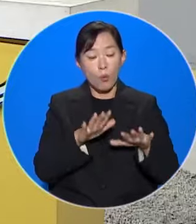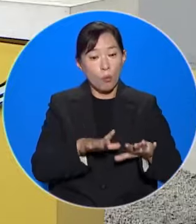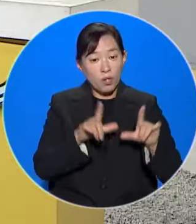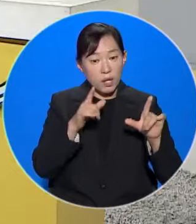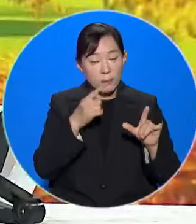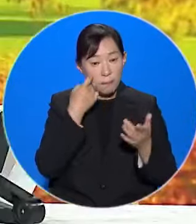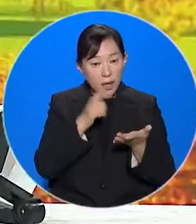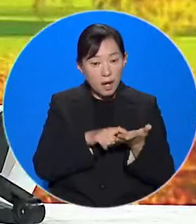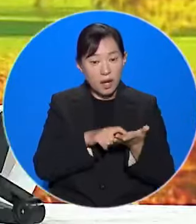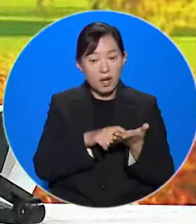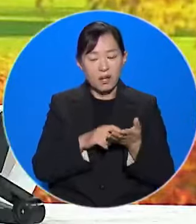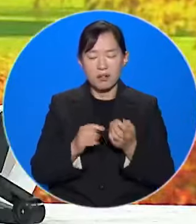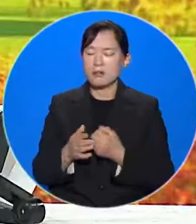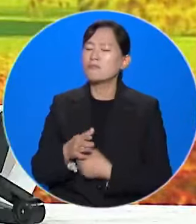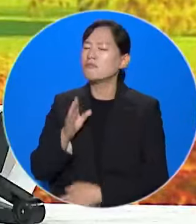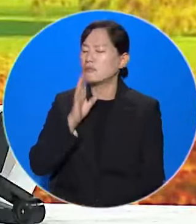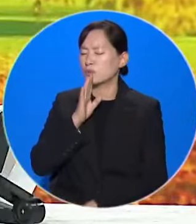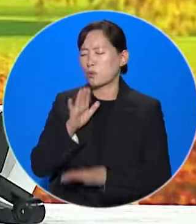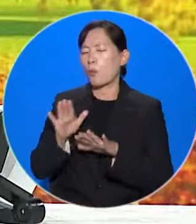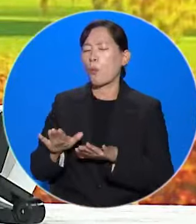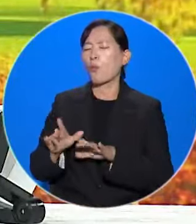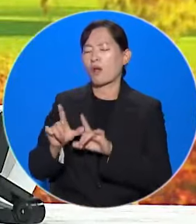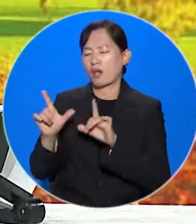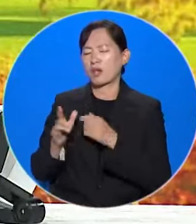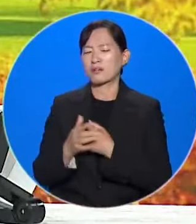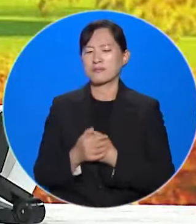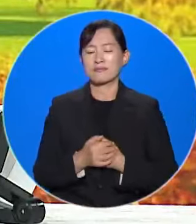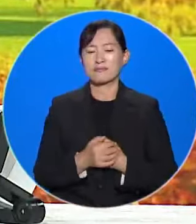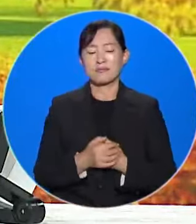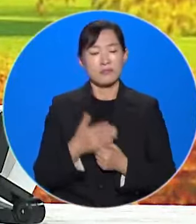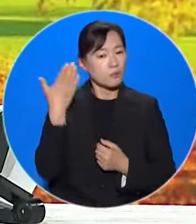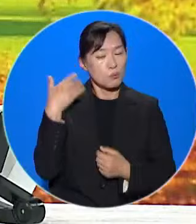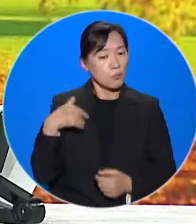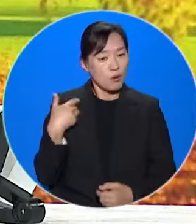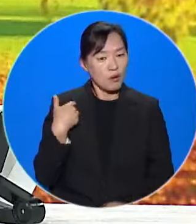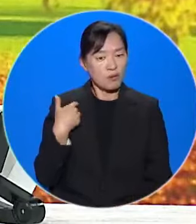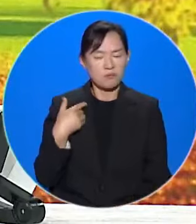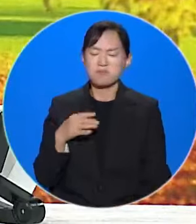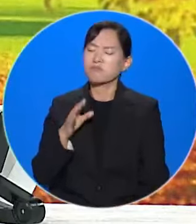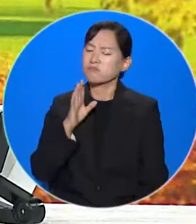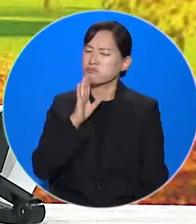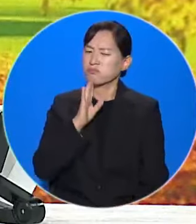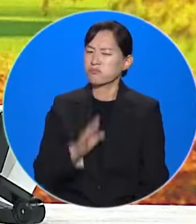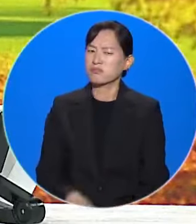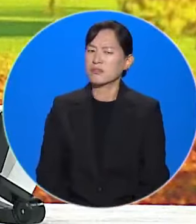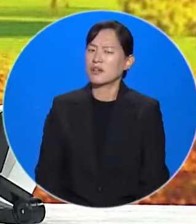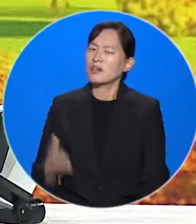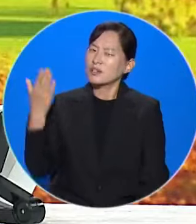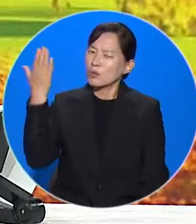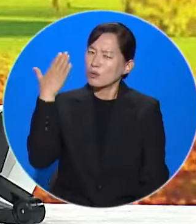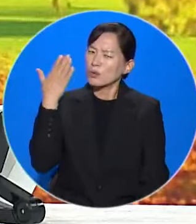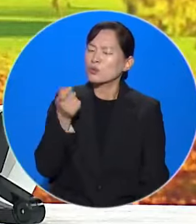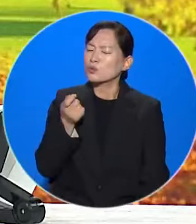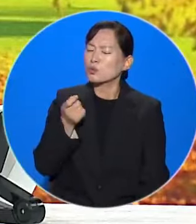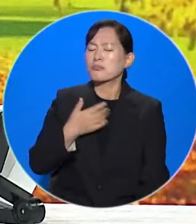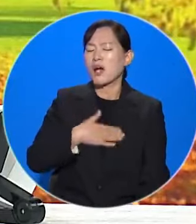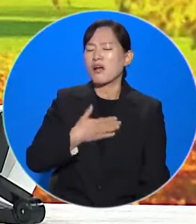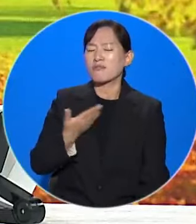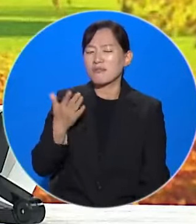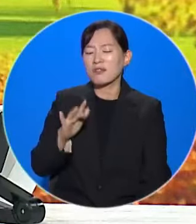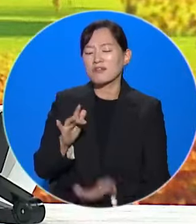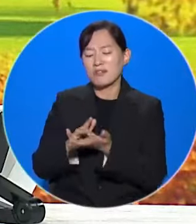발견하신 거예요? 아, 예, 올해요. 아, 그 전에 모르셨다가? 예. 아유, 그 전에 좀 알긴 했는데 그 정도 수치가